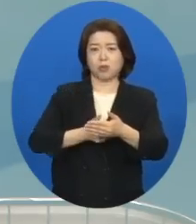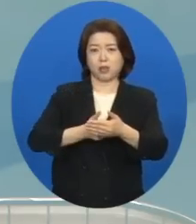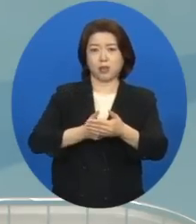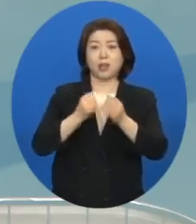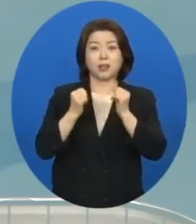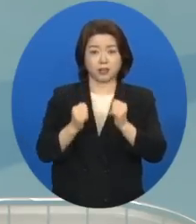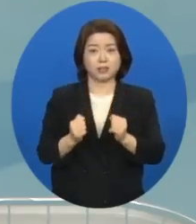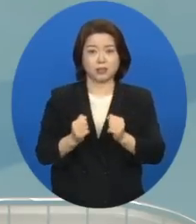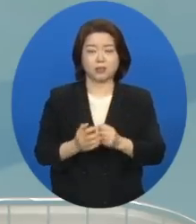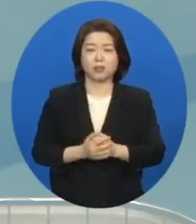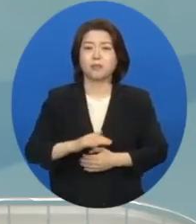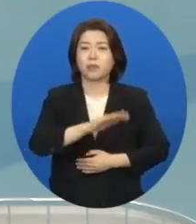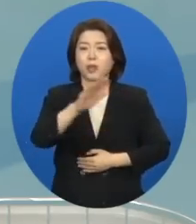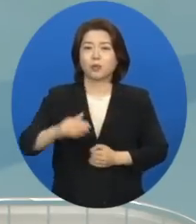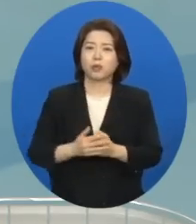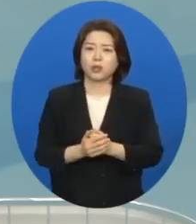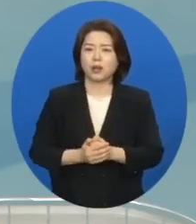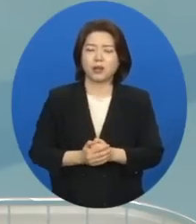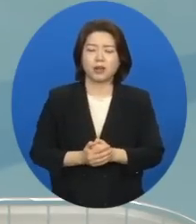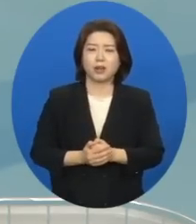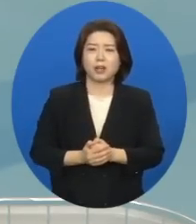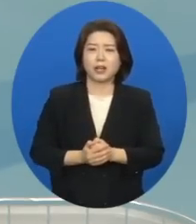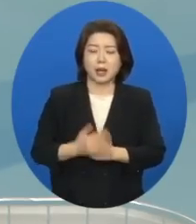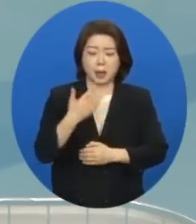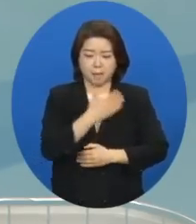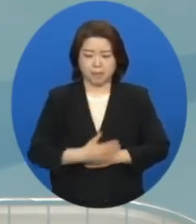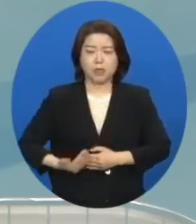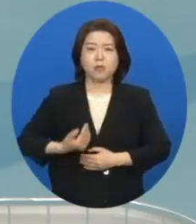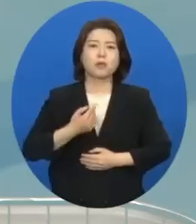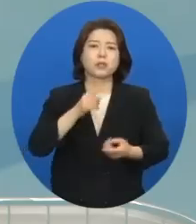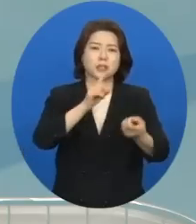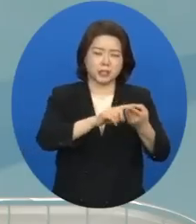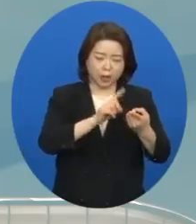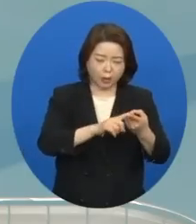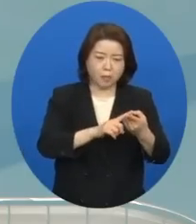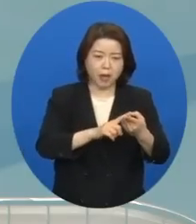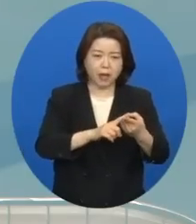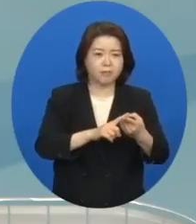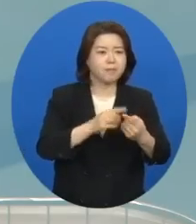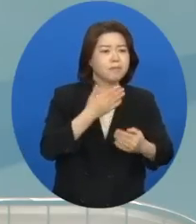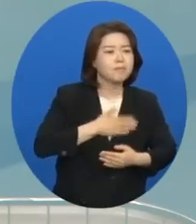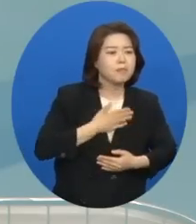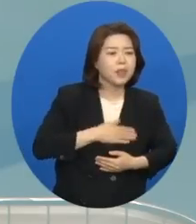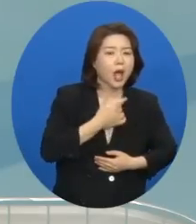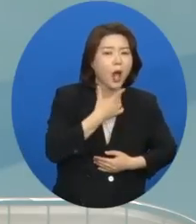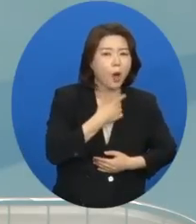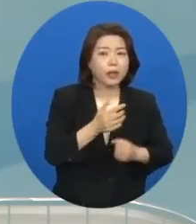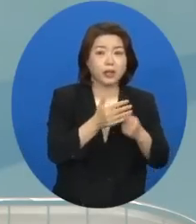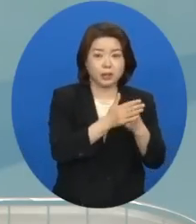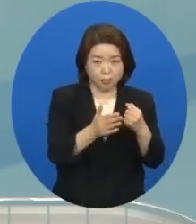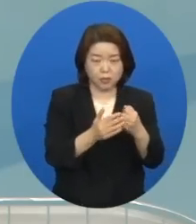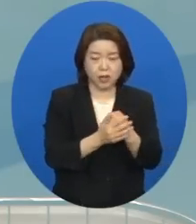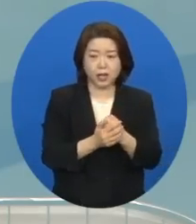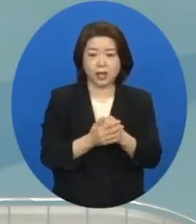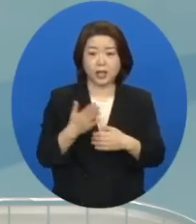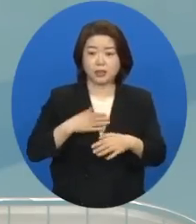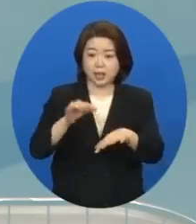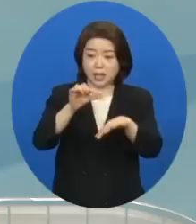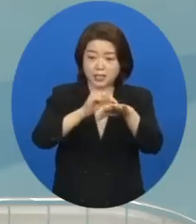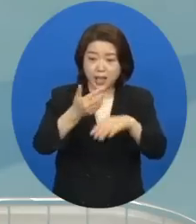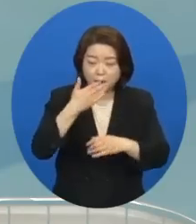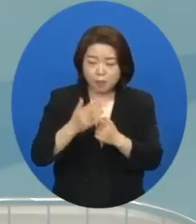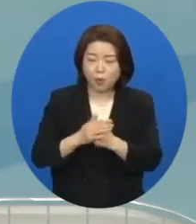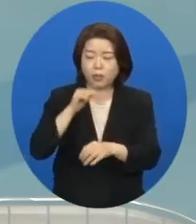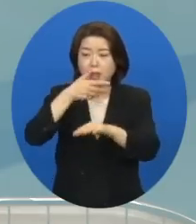계세요. 우리가 워낙 육신적으로만 모든 것을 알려고 하니까 내 살을 먹어라,